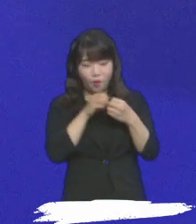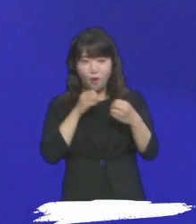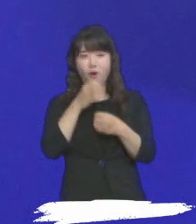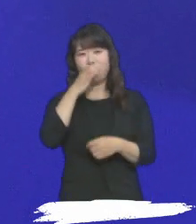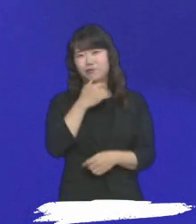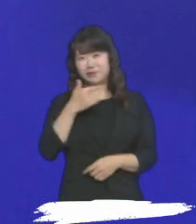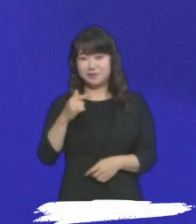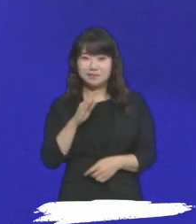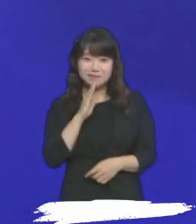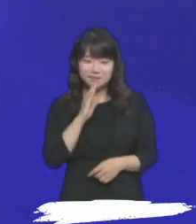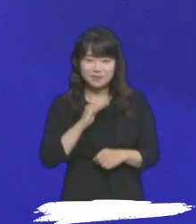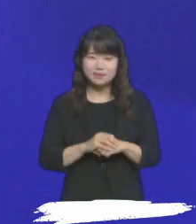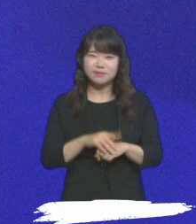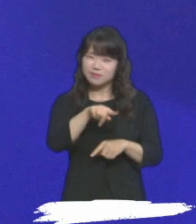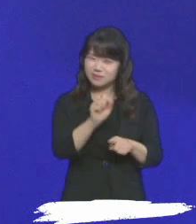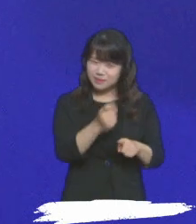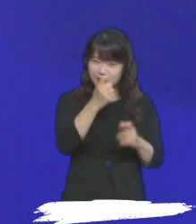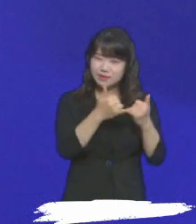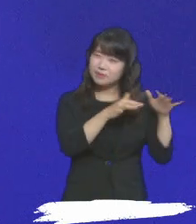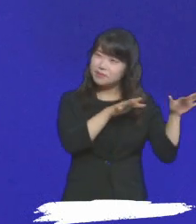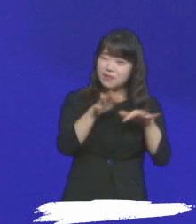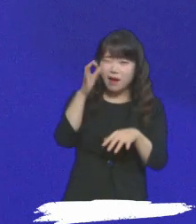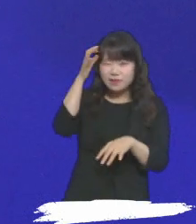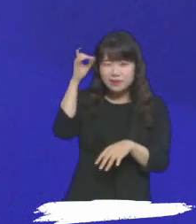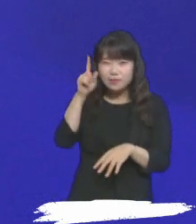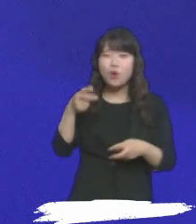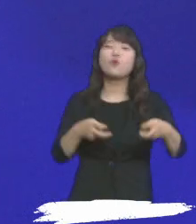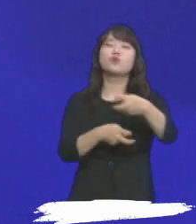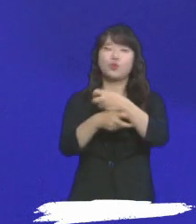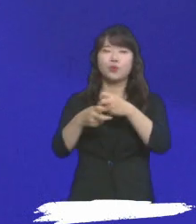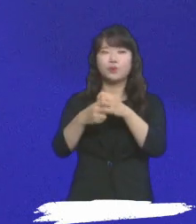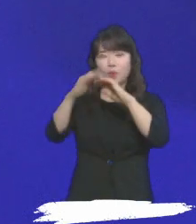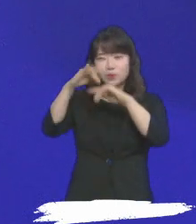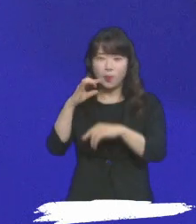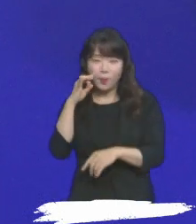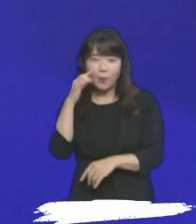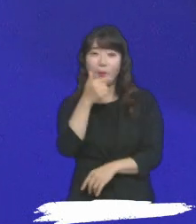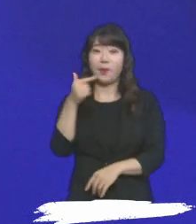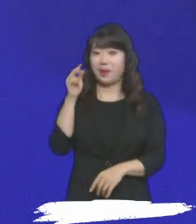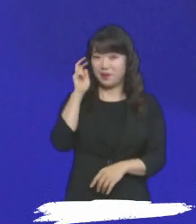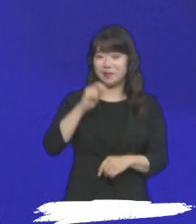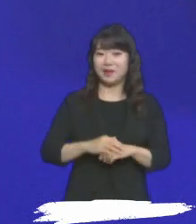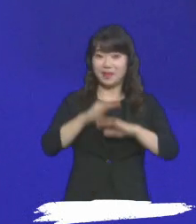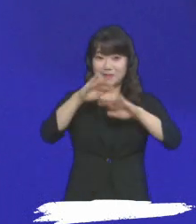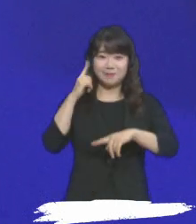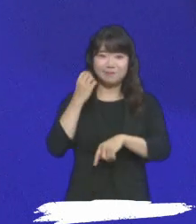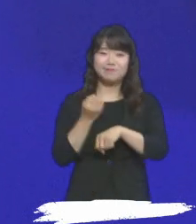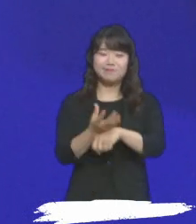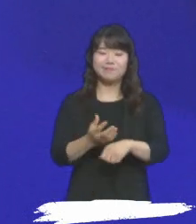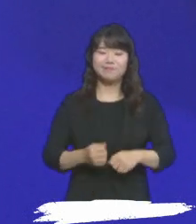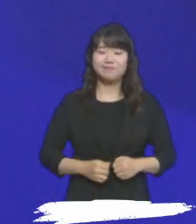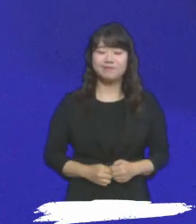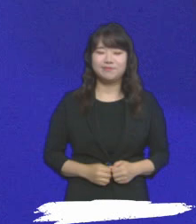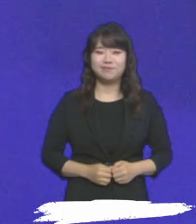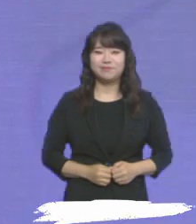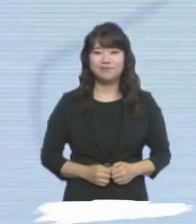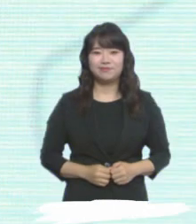큰 요소입니다. 때문에 모든 지역민들이 민감하게 반응하는 이슈가 될 수밖에 없는데요. 관련 소식 먼저 전해드립니다.